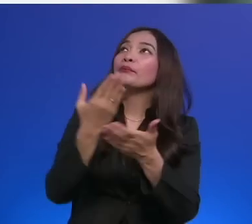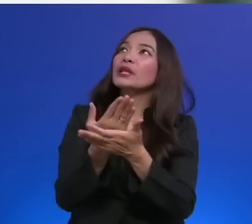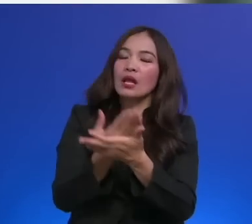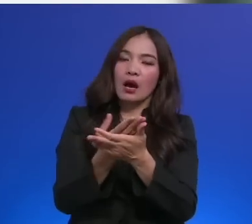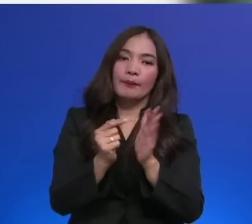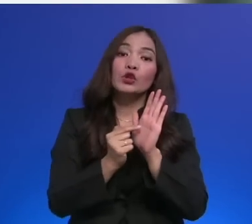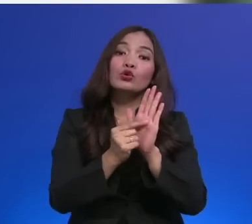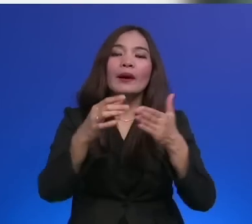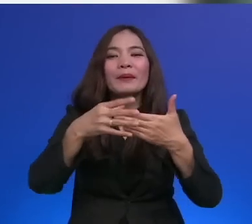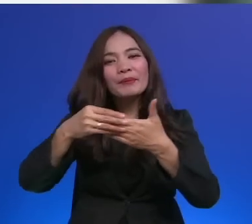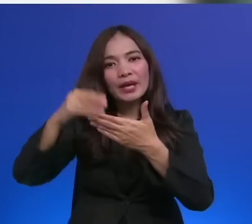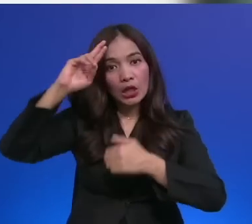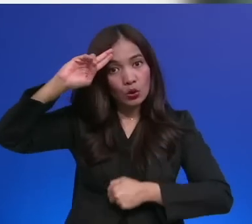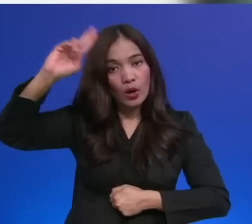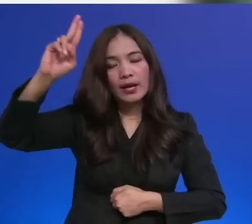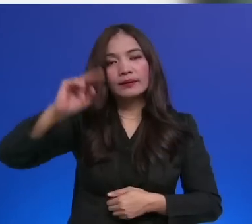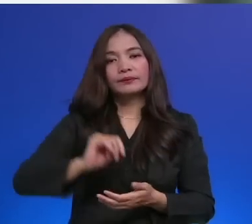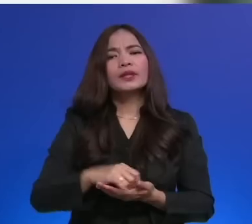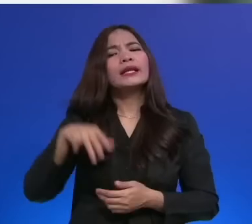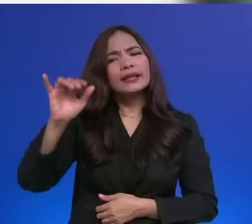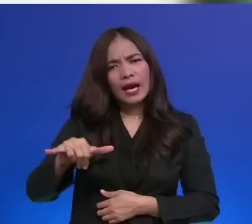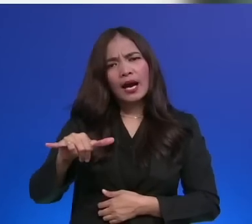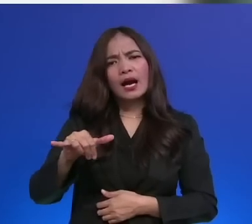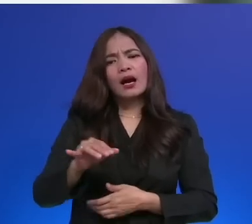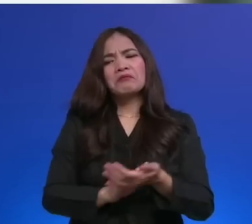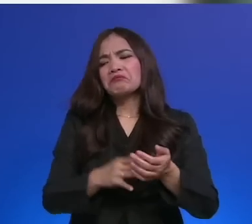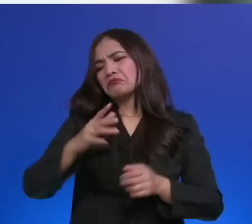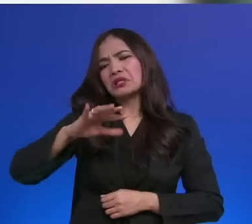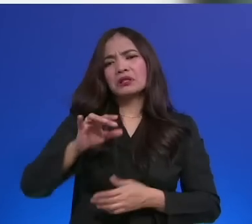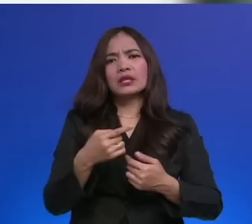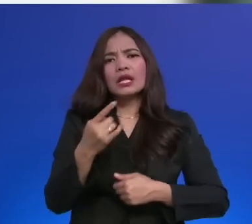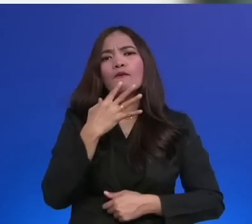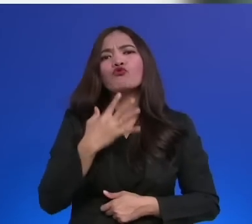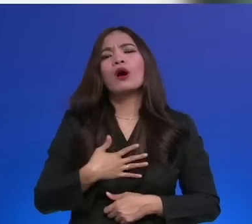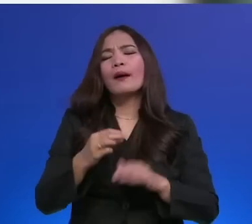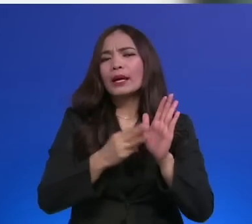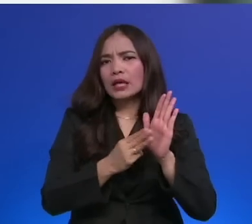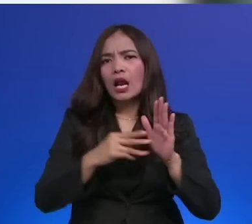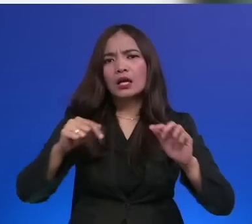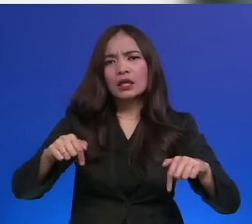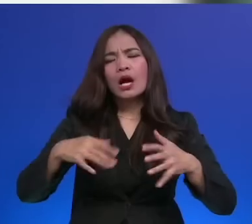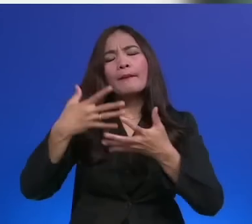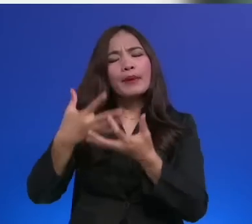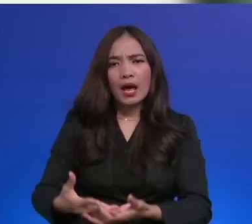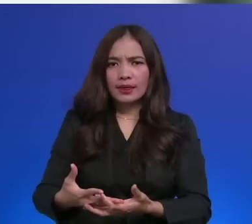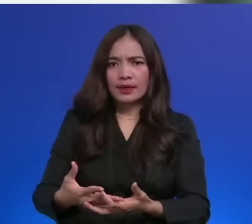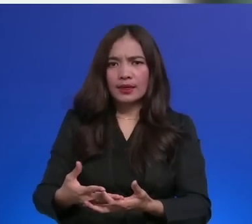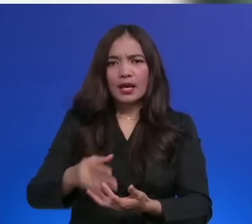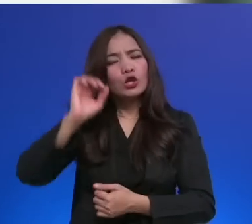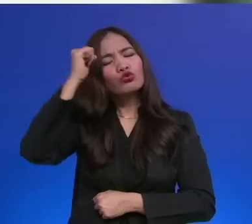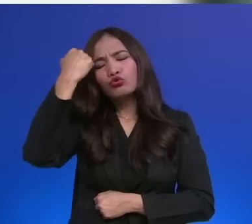dalam pimpinan Tuhan. Memang kadang-kadang masalah yang kita hadapi itu berat, ya